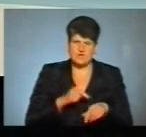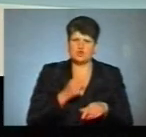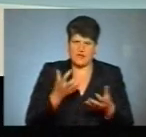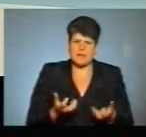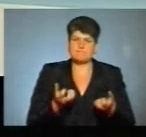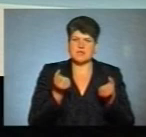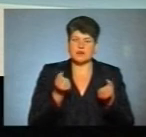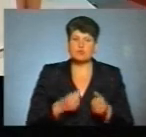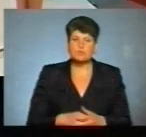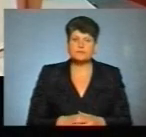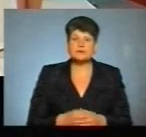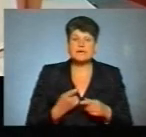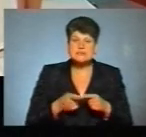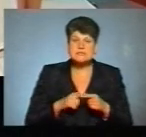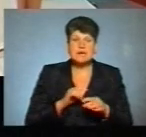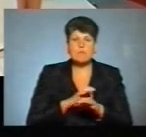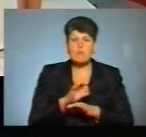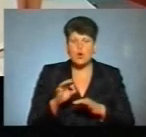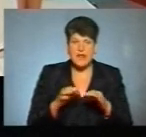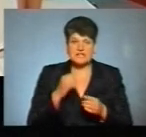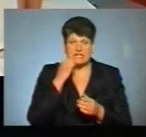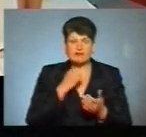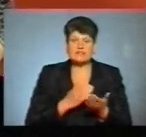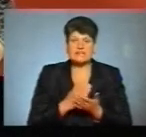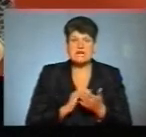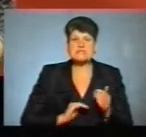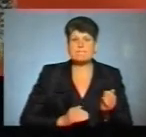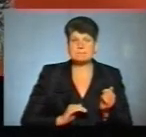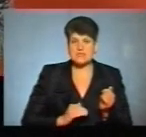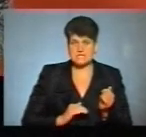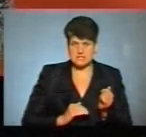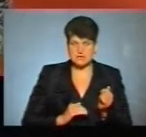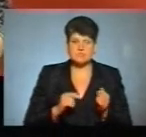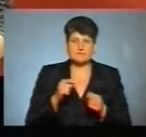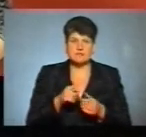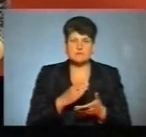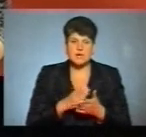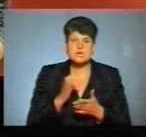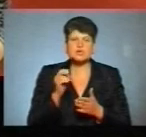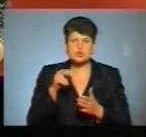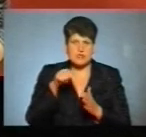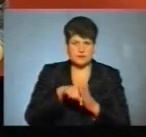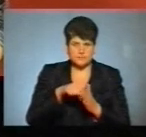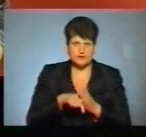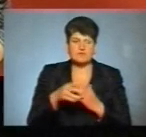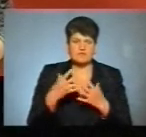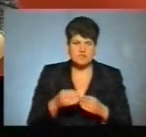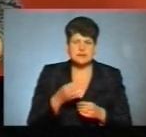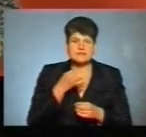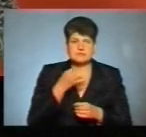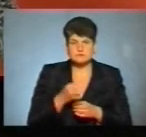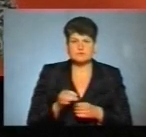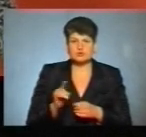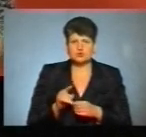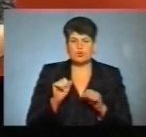підтримку. Власне, цей проект «Ветеранський бізнес», так? Так. Він має соціальну складову. Власне, ви вже згадали. Абсолютно. Про те,